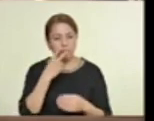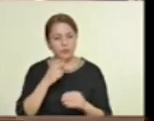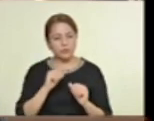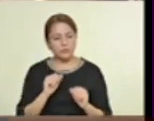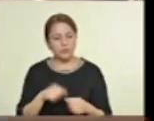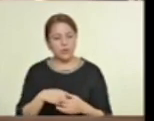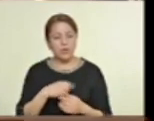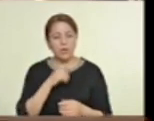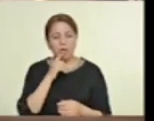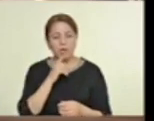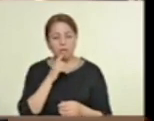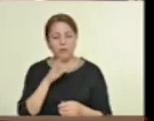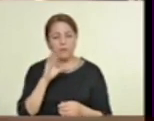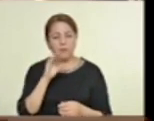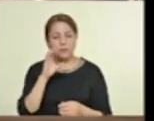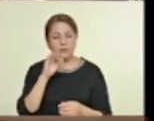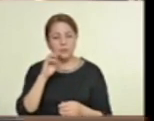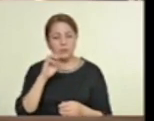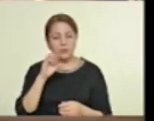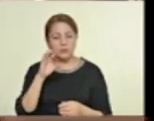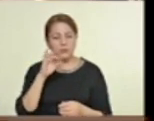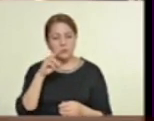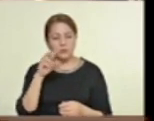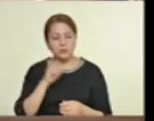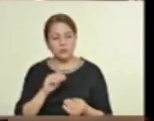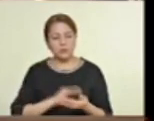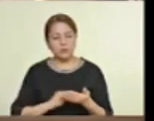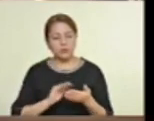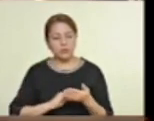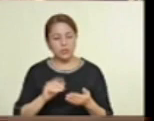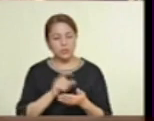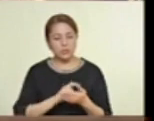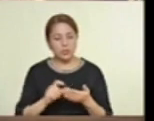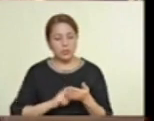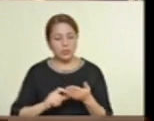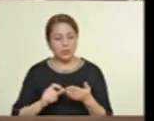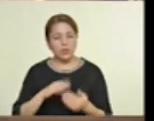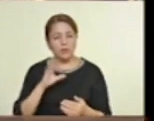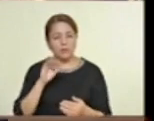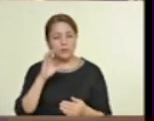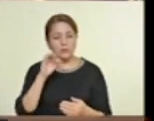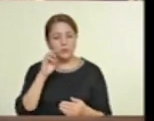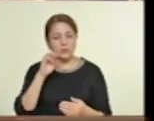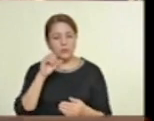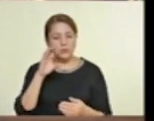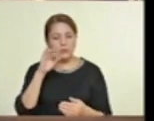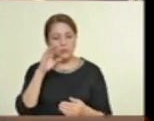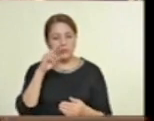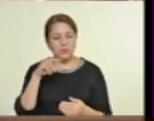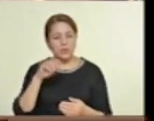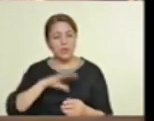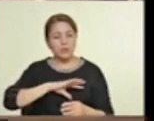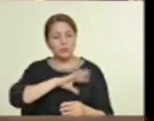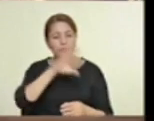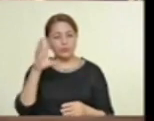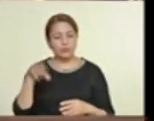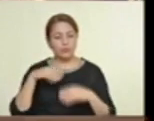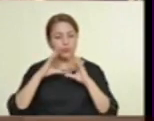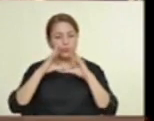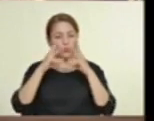Ya'ni qalam vositasida yozgan she'rlari vositasida butun dunyoni egalladi